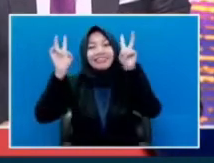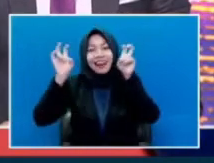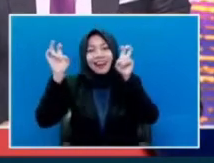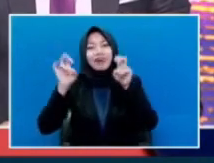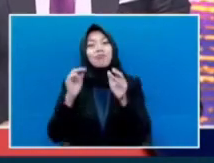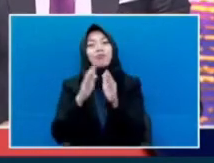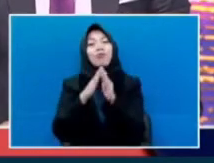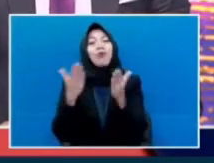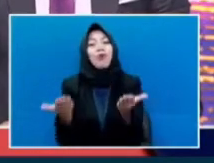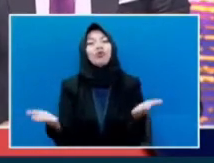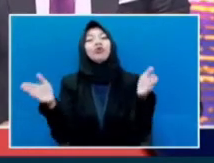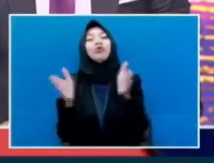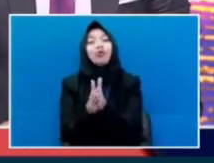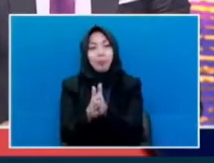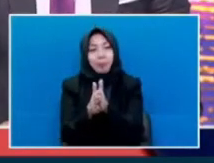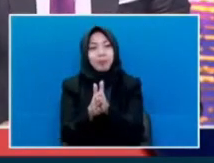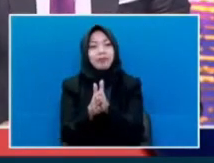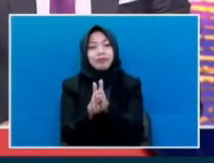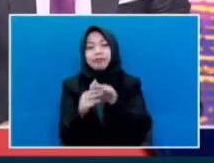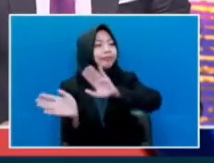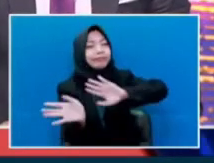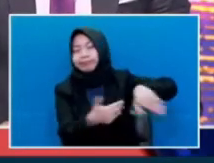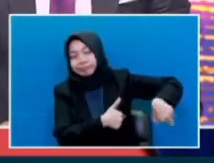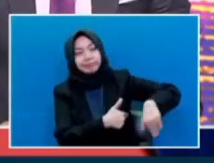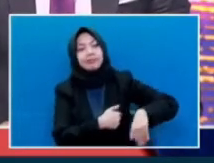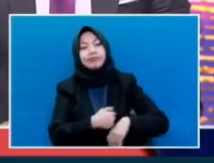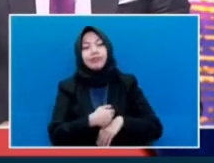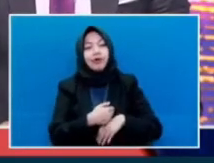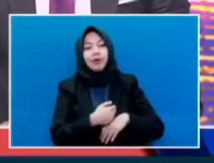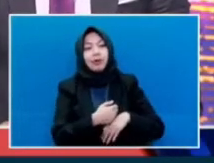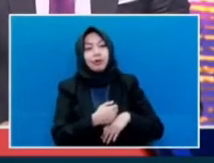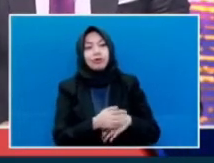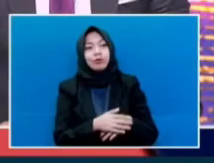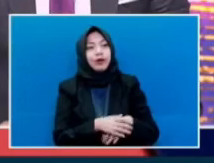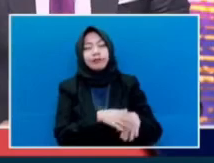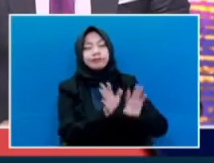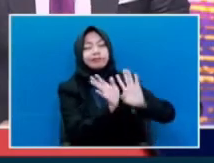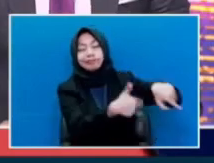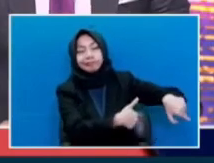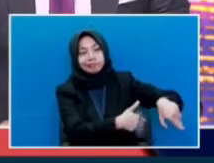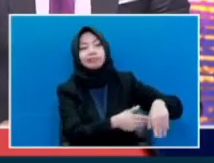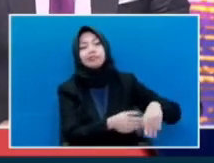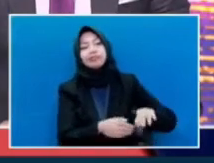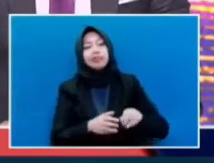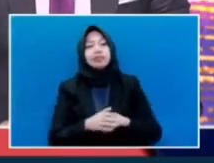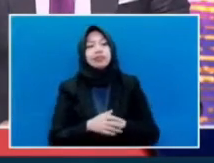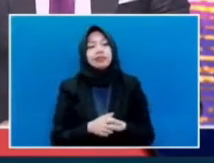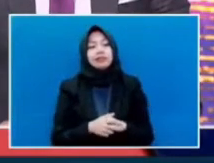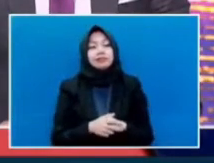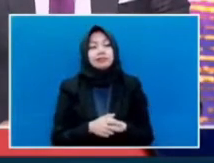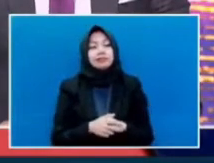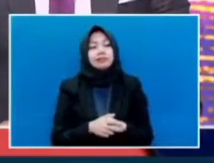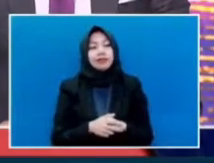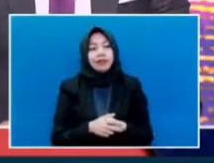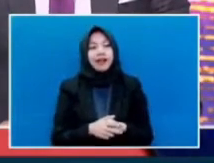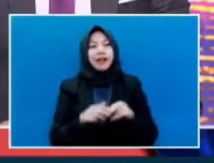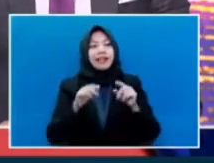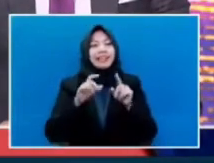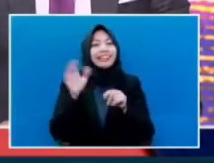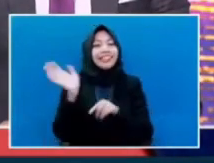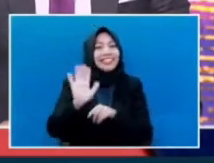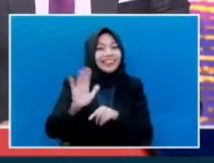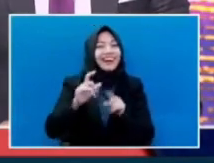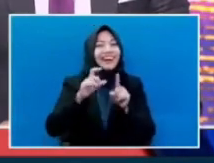ingin melupakan Ya sudah tidak lagi dianggap gitu jadi masalahnya tidak lagi dianggap bukan